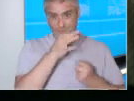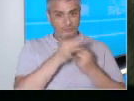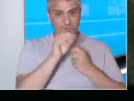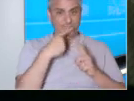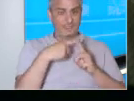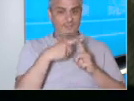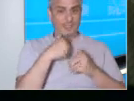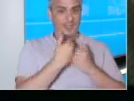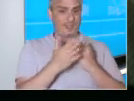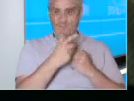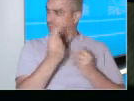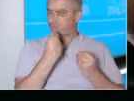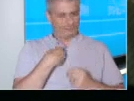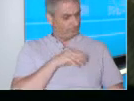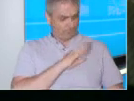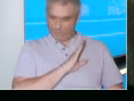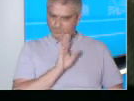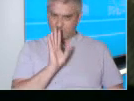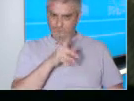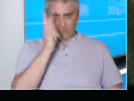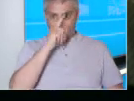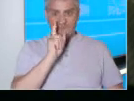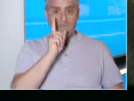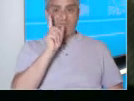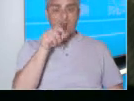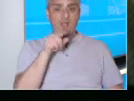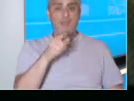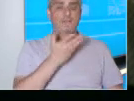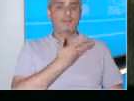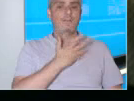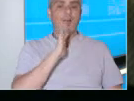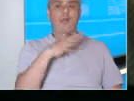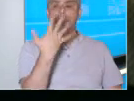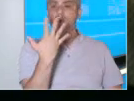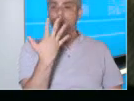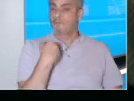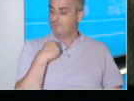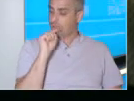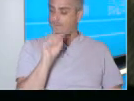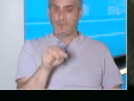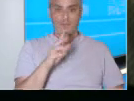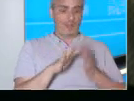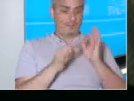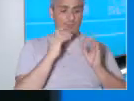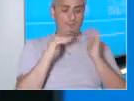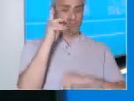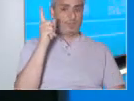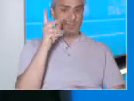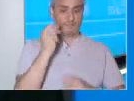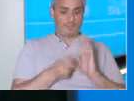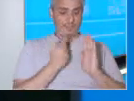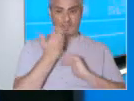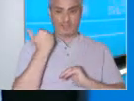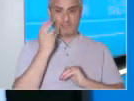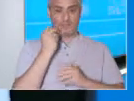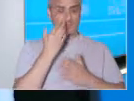את כנסיית הלחם והדגים, שזה מעשה שלא יעשה, שלא תהיה הבנה. אבל הבן אדם קיבל 5 שנים, ואני באתי לבית משפט עליון, עם תקדימים